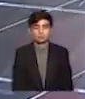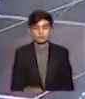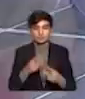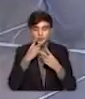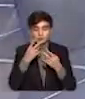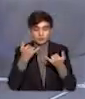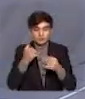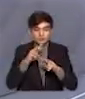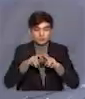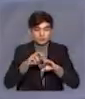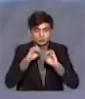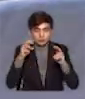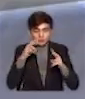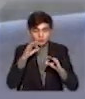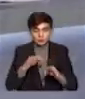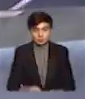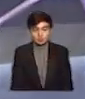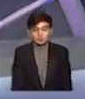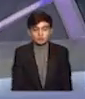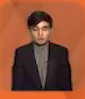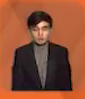Ал қазір жұлдыздар жарқырайды жобасы.